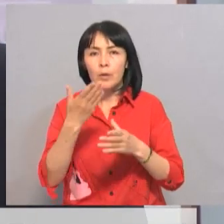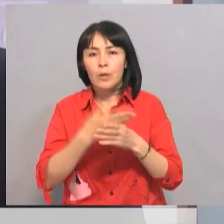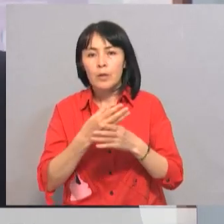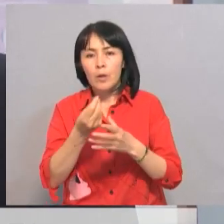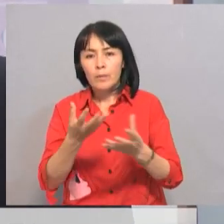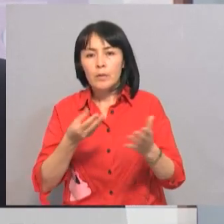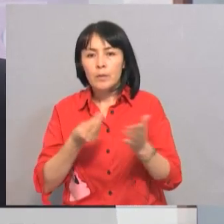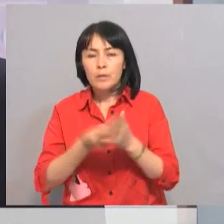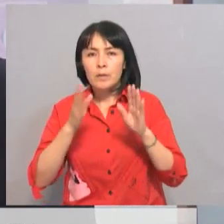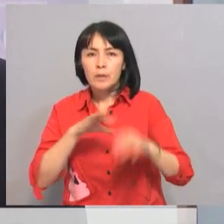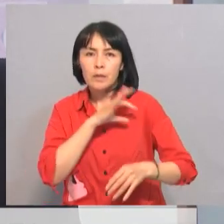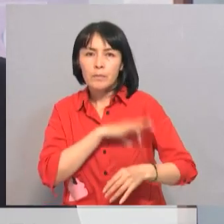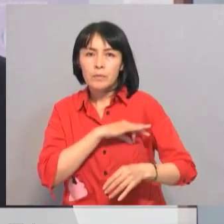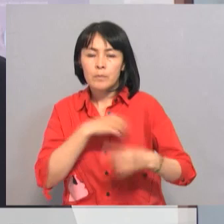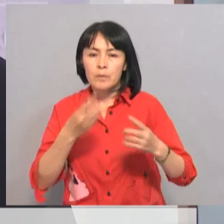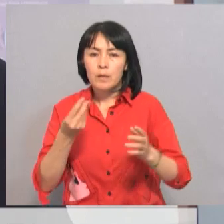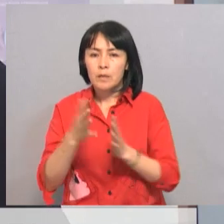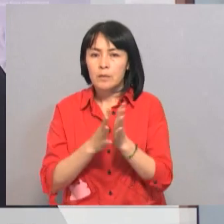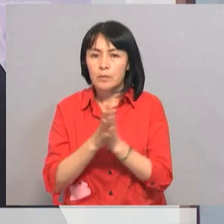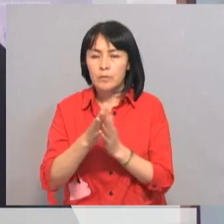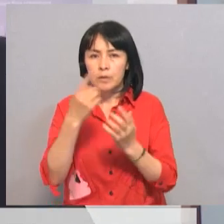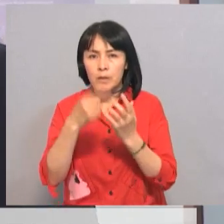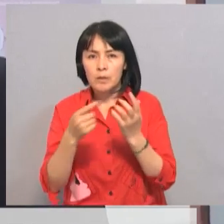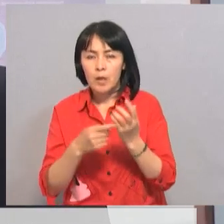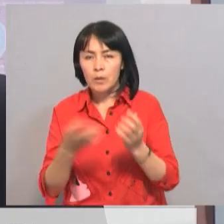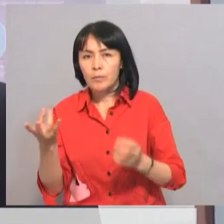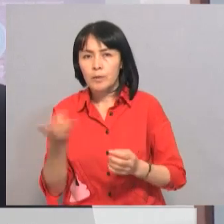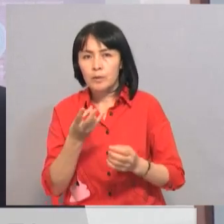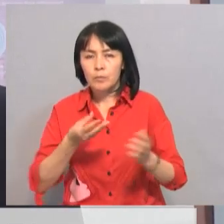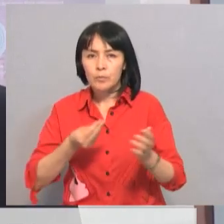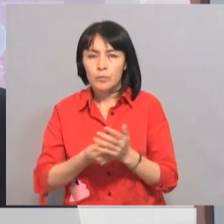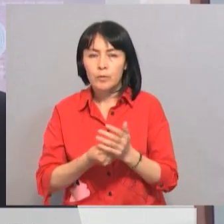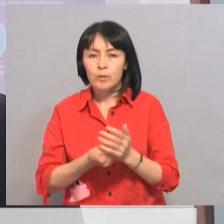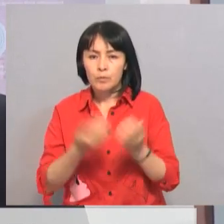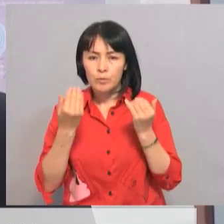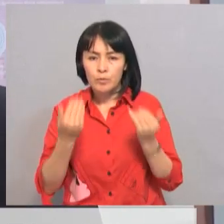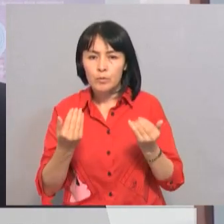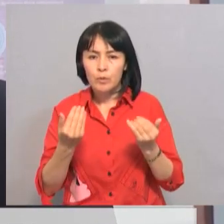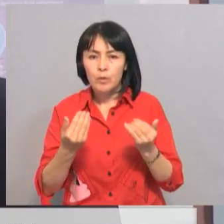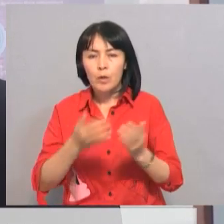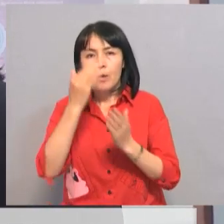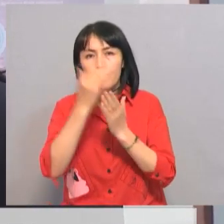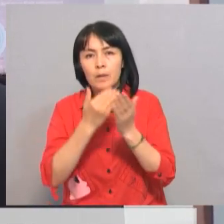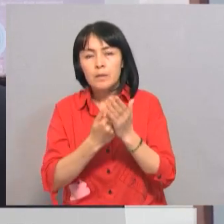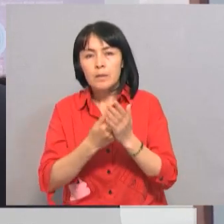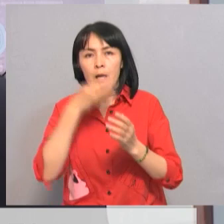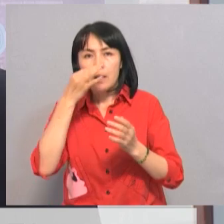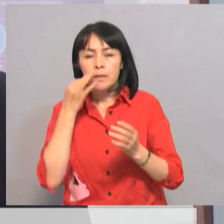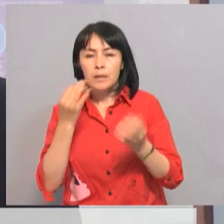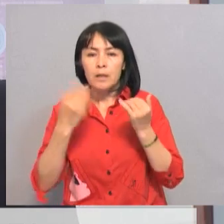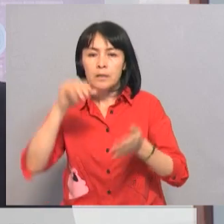көмекті төлегенде тек табыс көздерін ғана емес, шығыс көздерін де есепке ала отырып төлеңіздер деп, сол механизмді, сол әдістемені